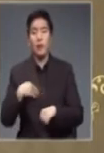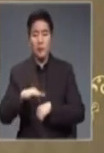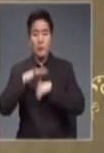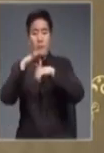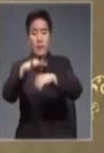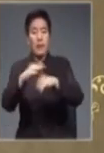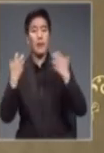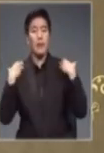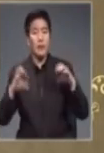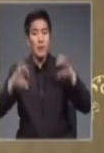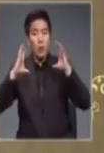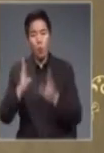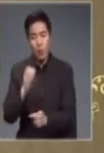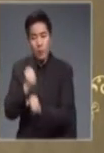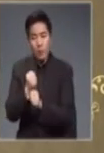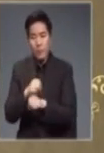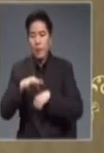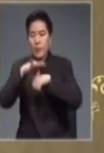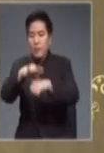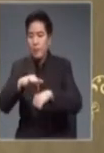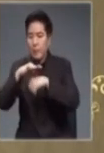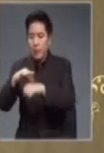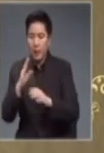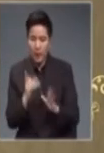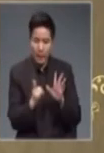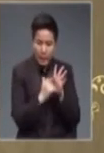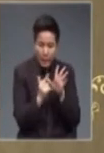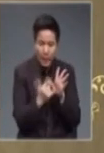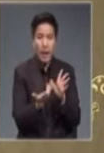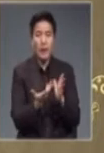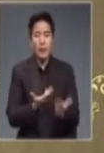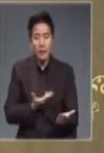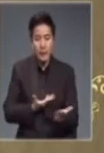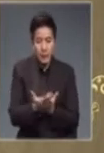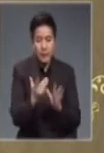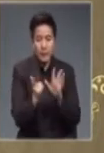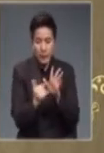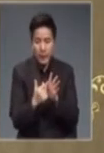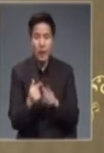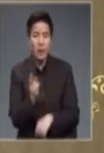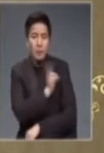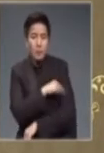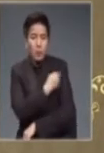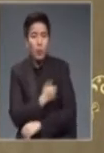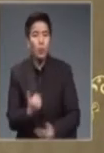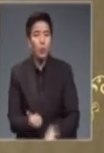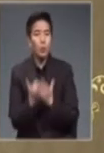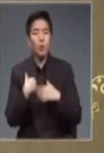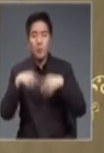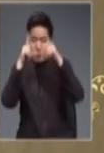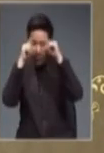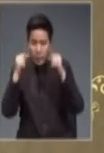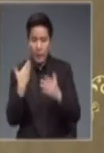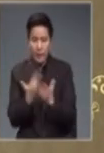ถึงและพยายามสร้างความร่วมมือรูปแบบใหม่ๆกับประเทศเพื่อนบ้านและพันธมิตรเช่นโครงการโรงไฟฟ้าพลังน้ำสตึก